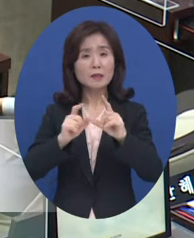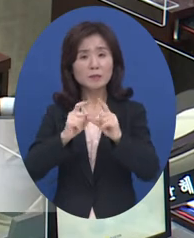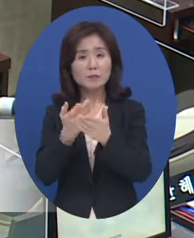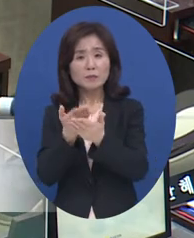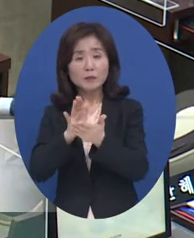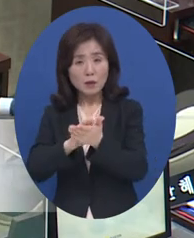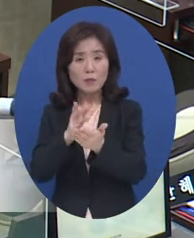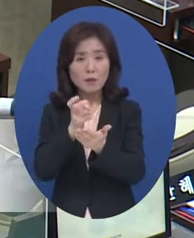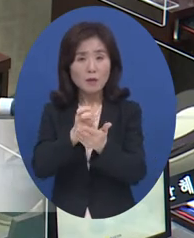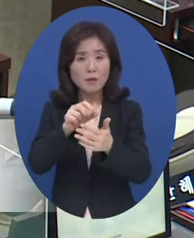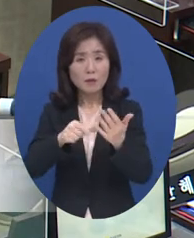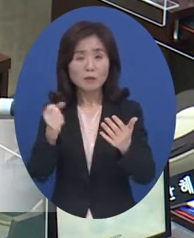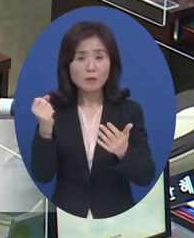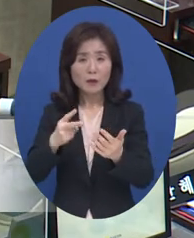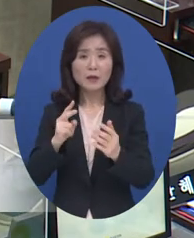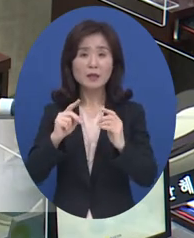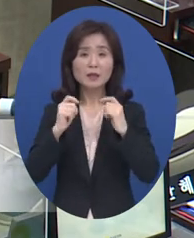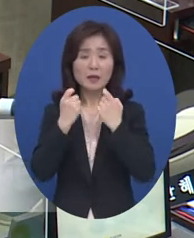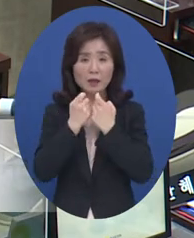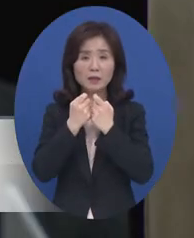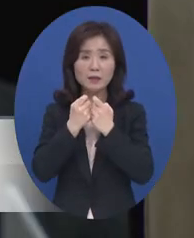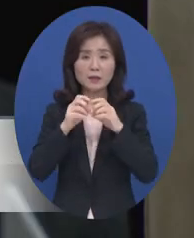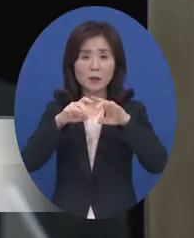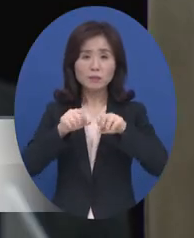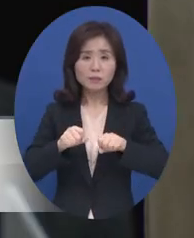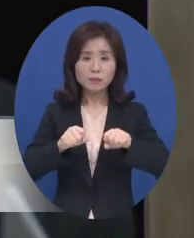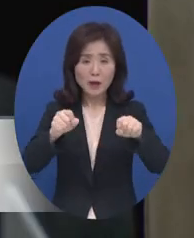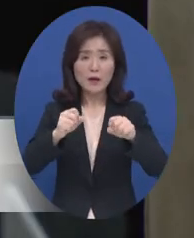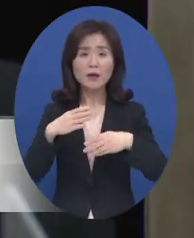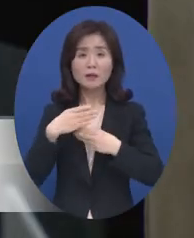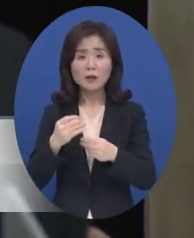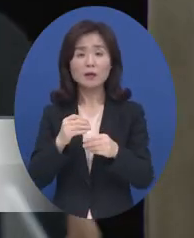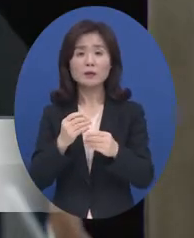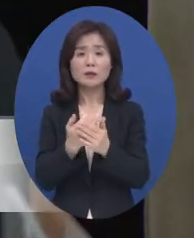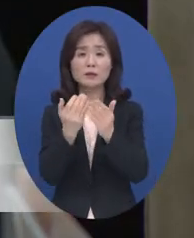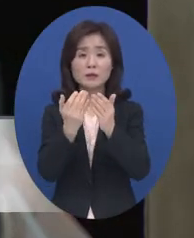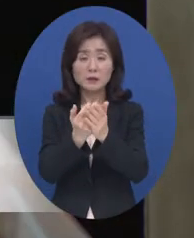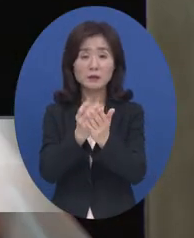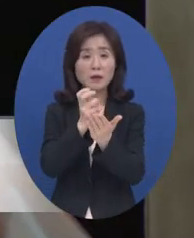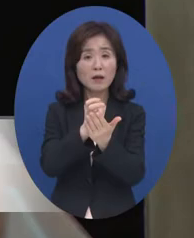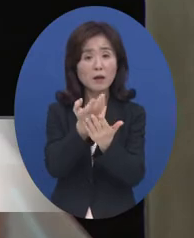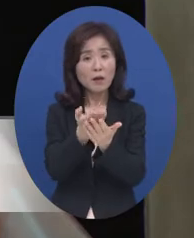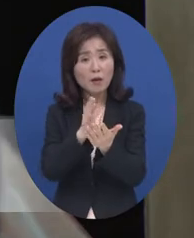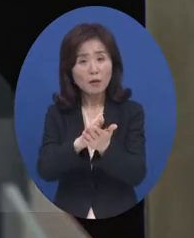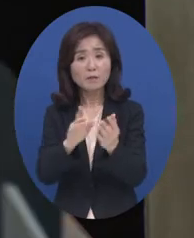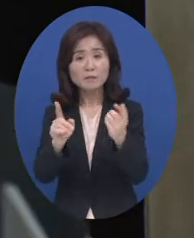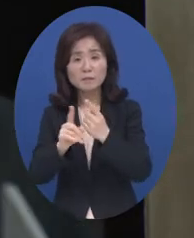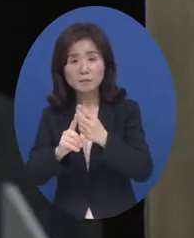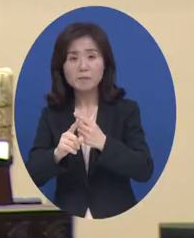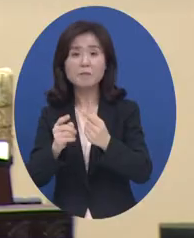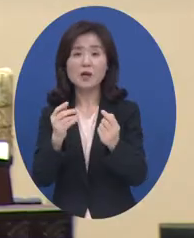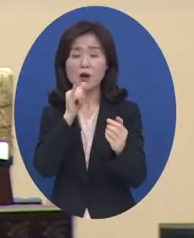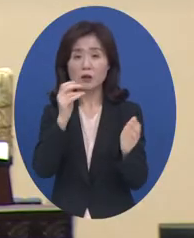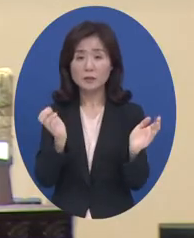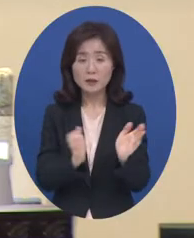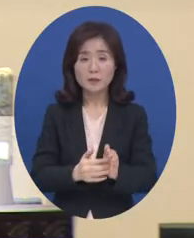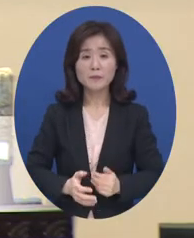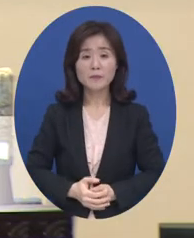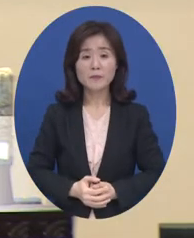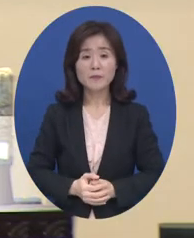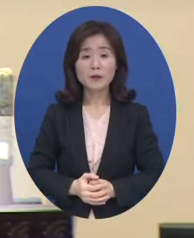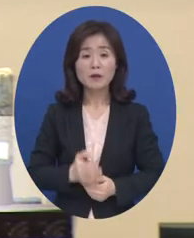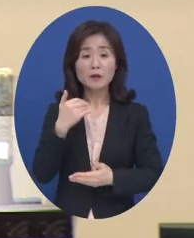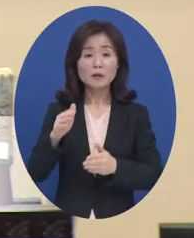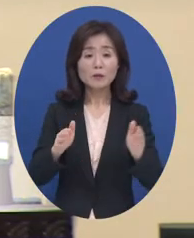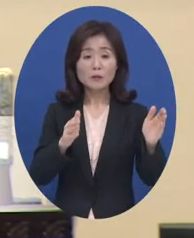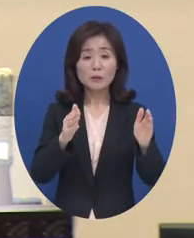경기도 개인형 이동 장치 이용 및 안전 증진 조례 일부 개정안 등 안건 처리가 이루어 졌습니다 경기도 우연한